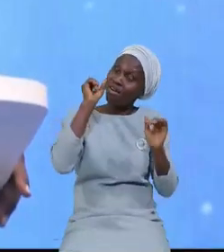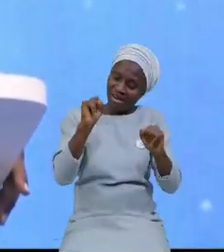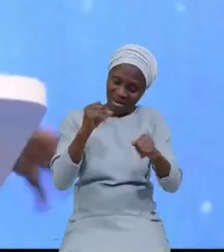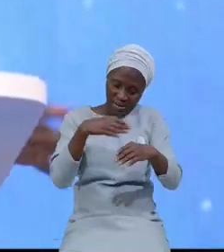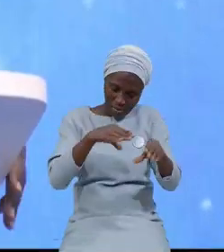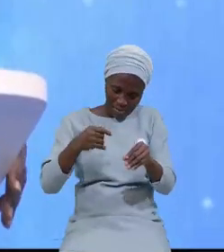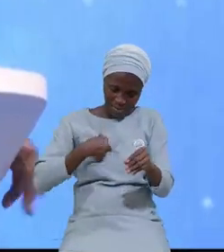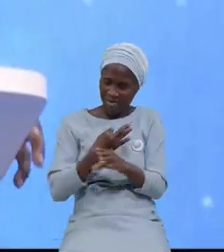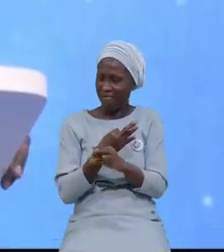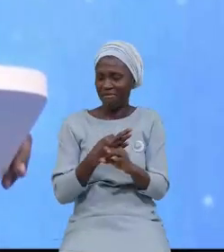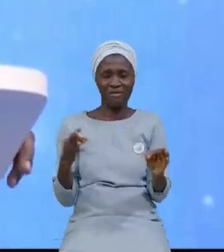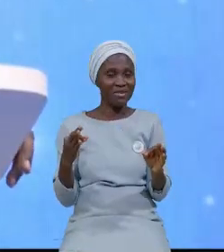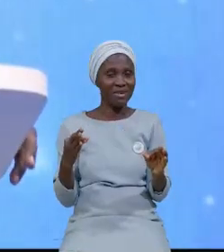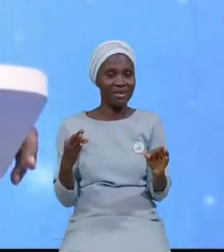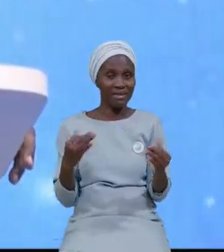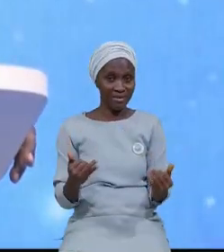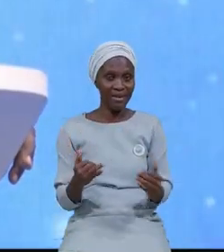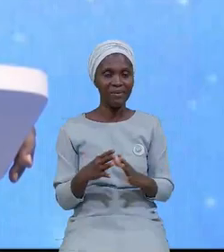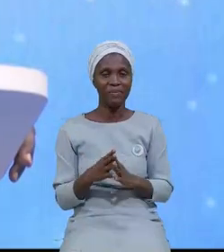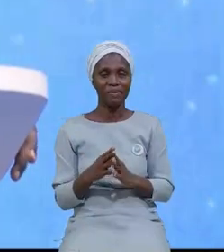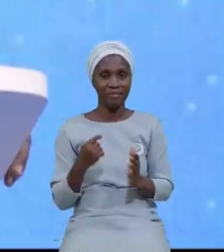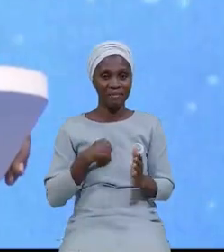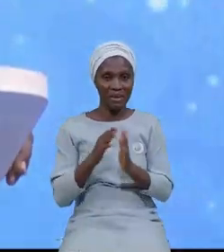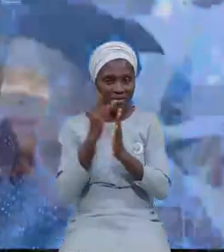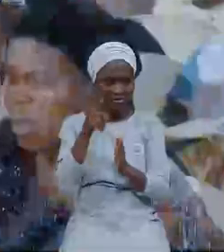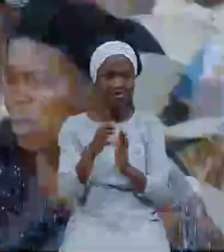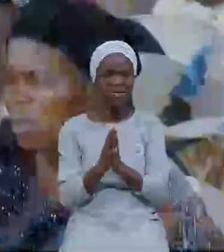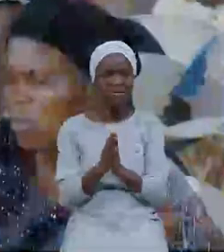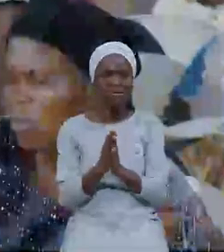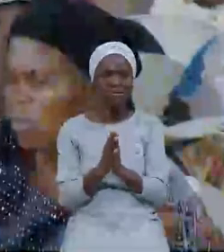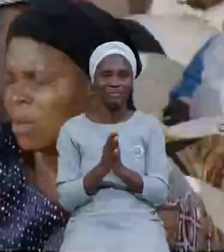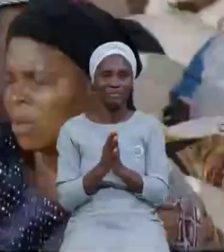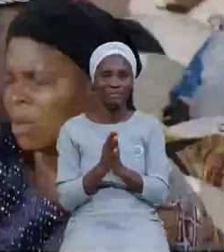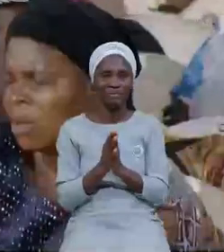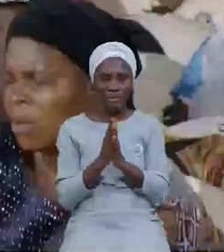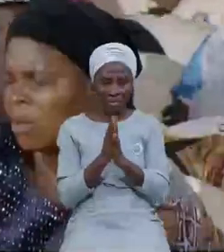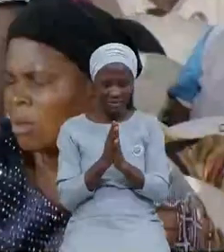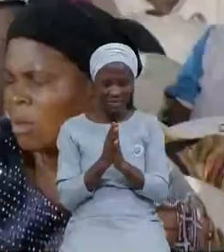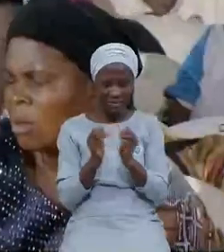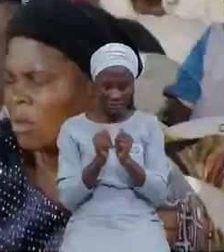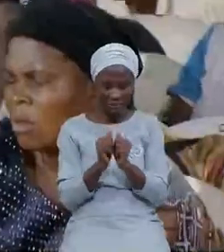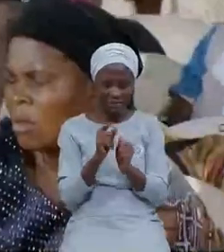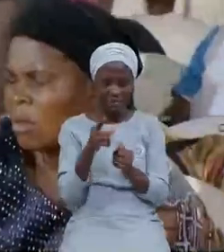m'affranchir je prie avec vous maintenant merci